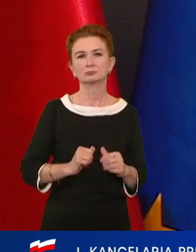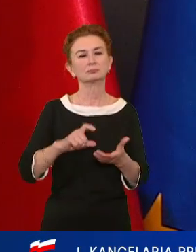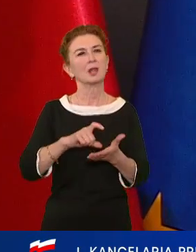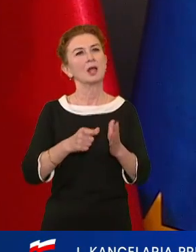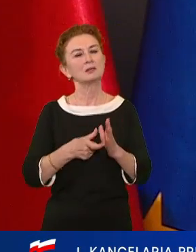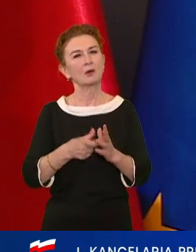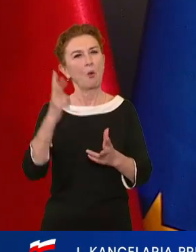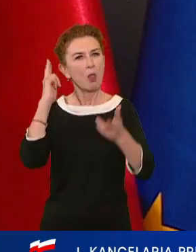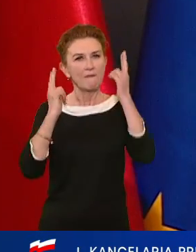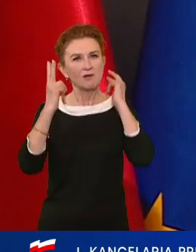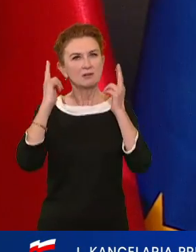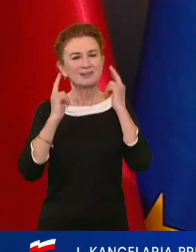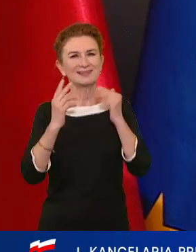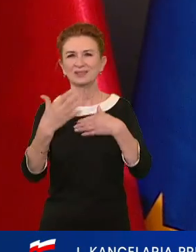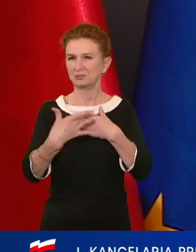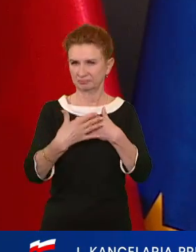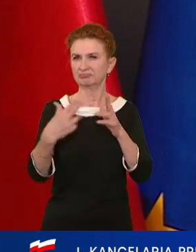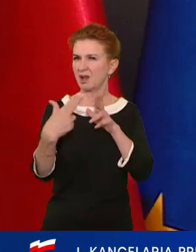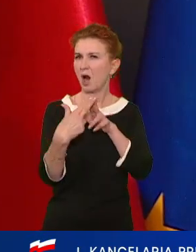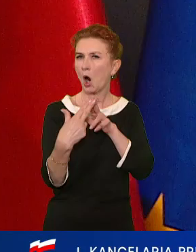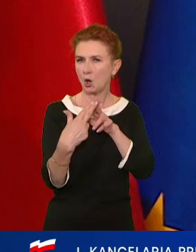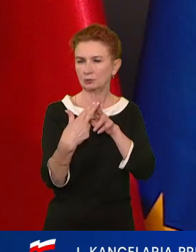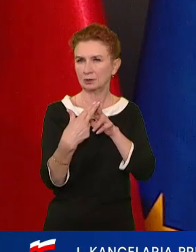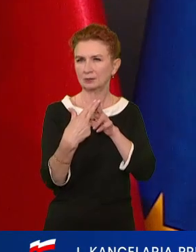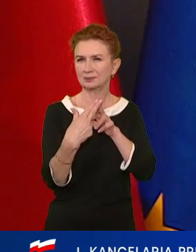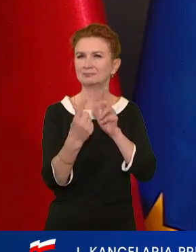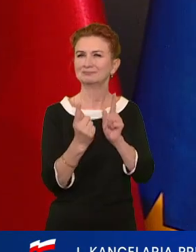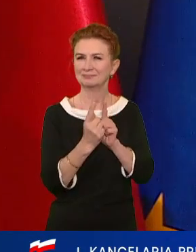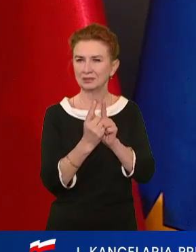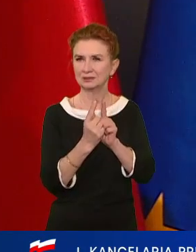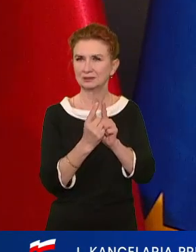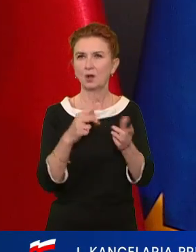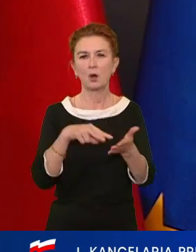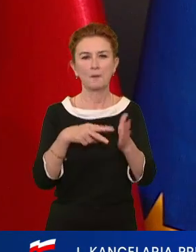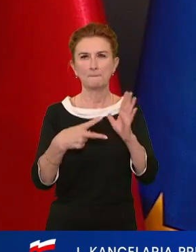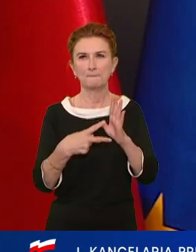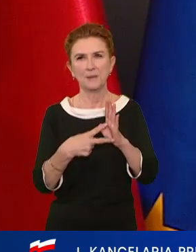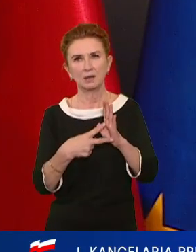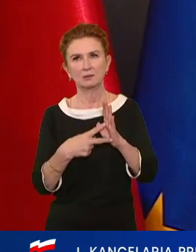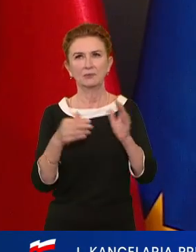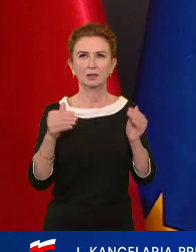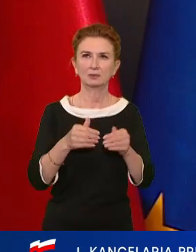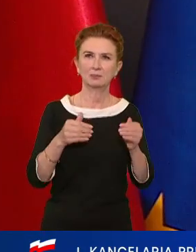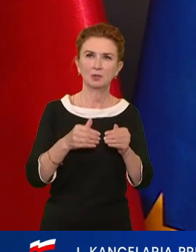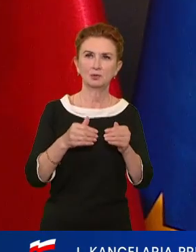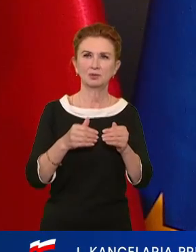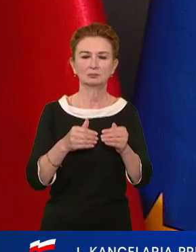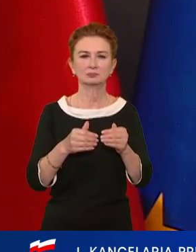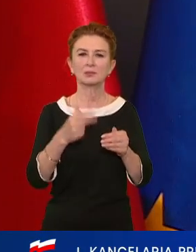miejsca gdzie są bardzo bliskie kontakty z twarzą w twarz planowane są uruchomienie i w trzecim